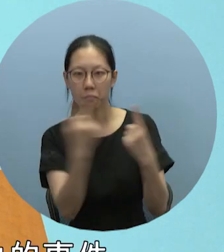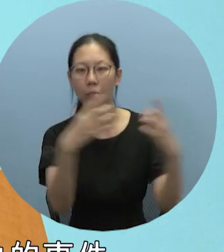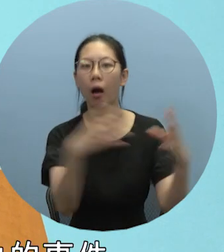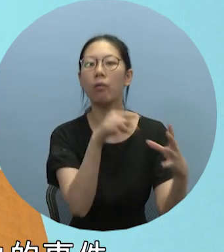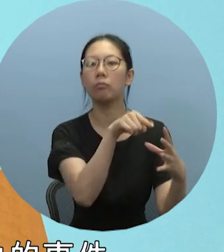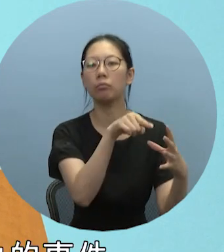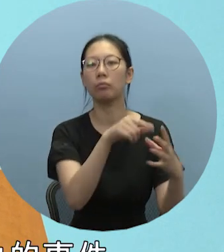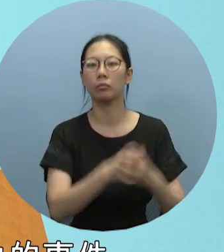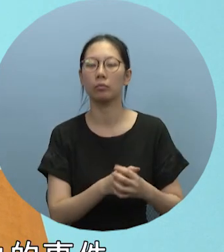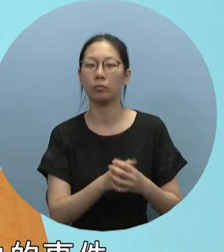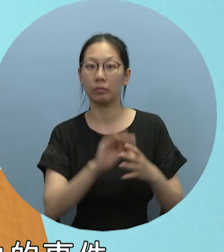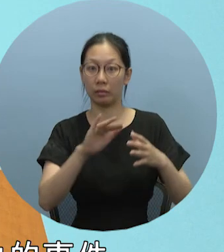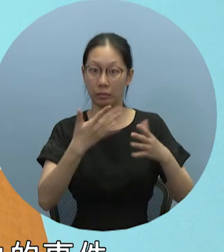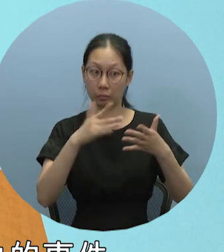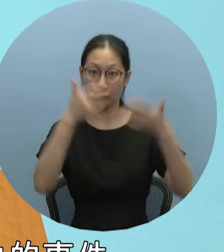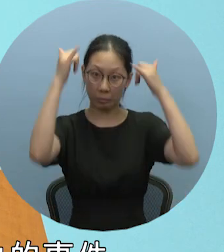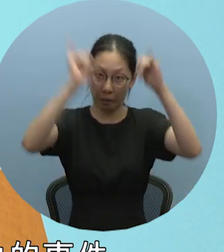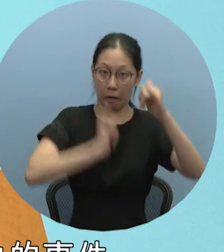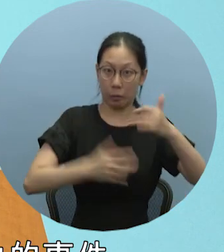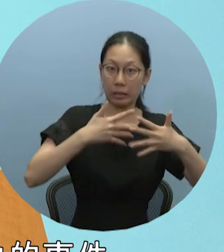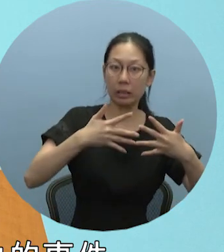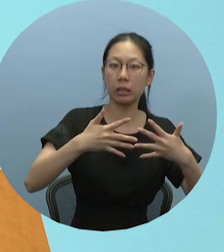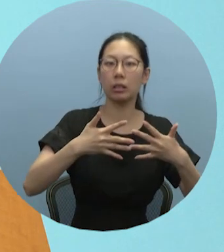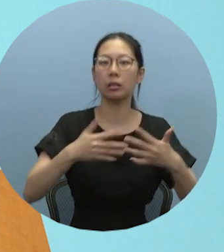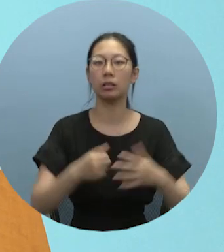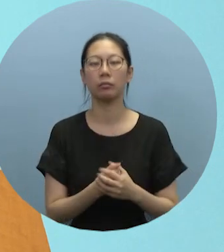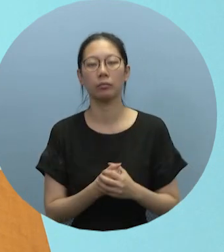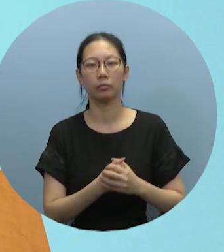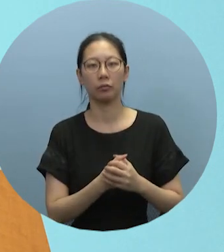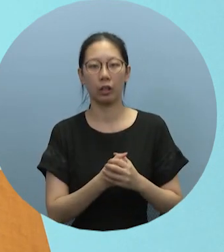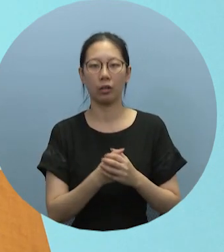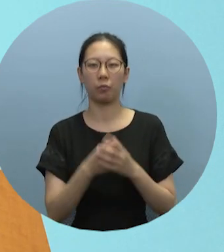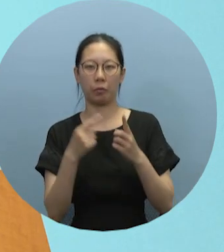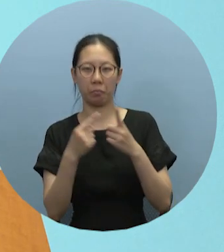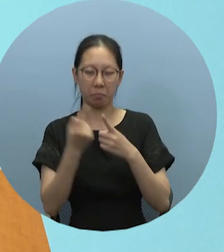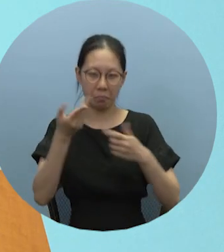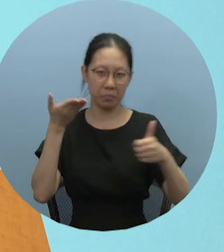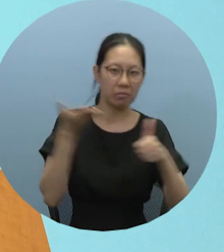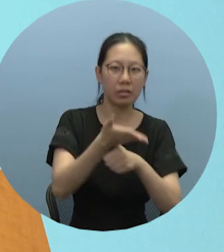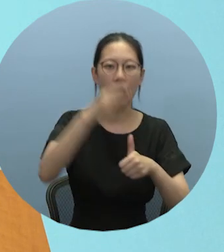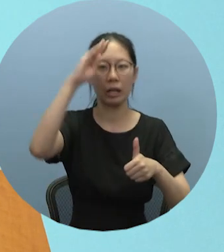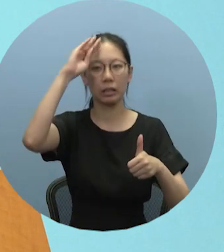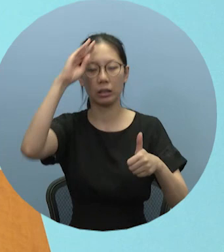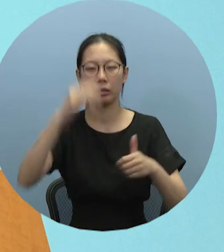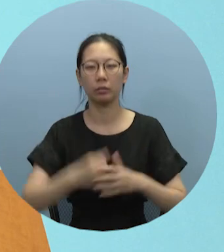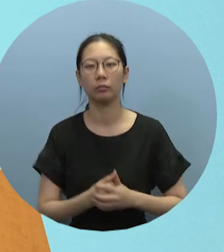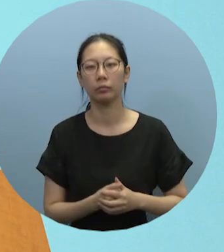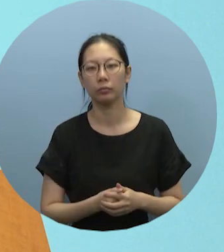可以就住一件咁冷血嘅事件，一個人去襲擊一個執勤嘅警察，想置之死